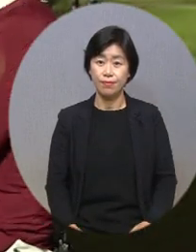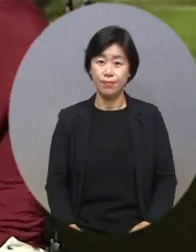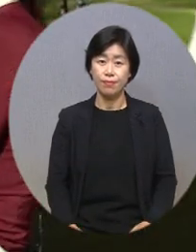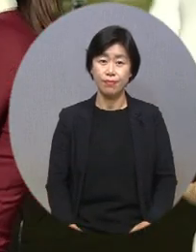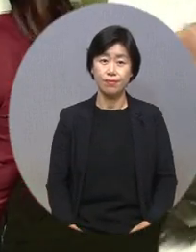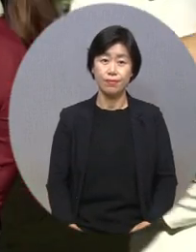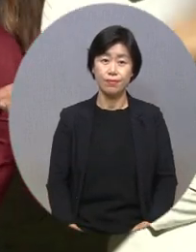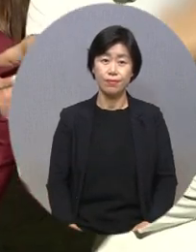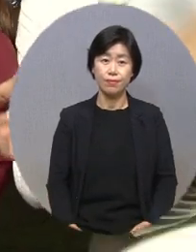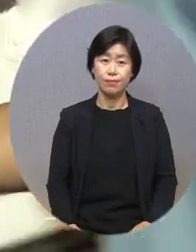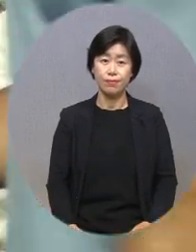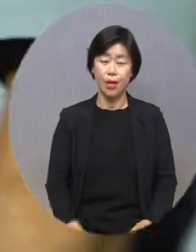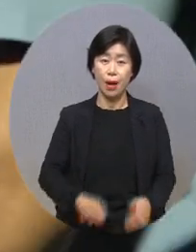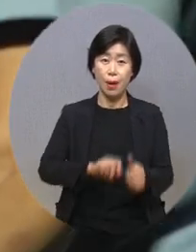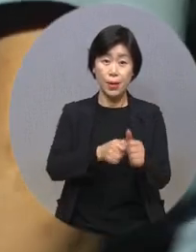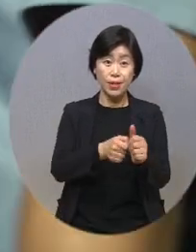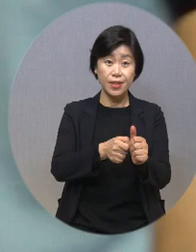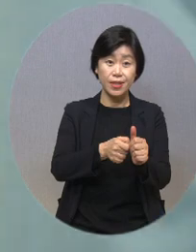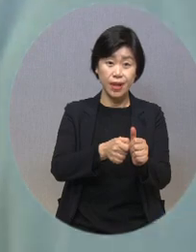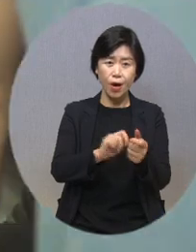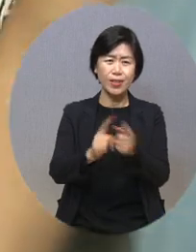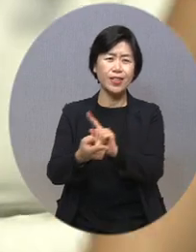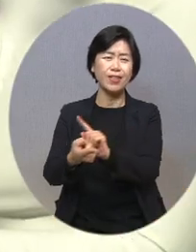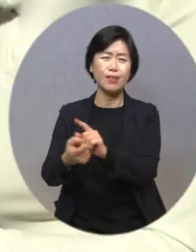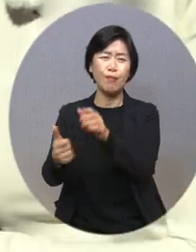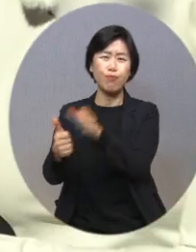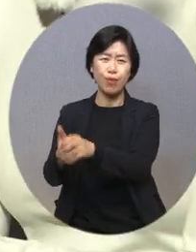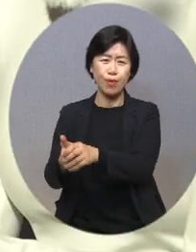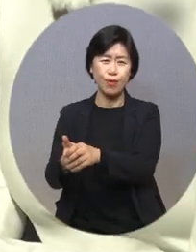맞지 맞지. 예. 죄송한데